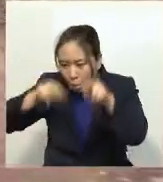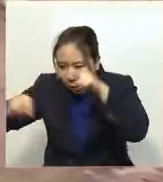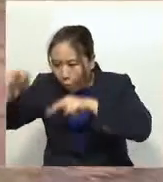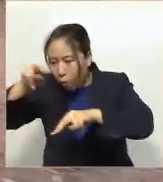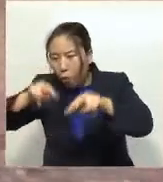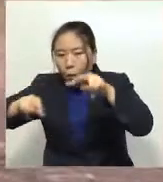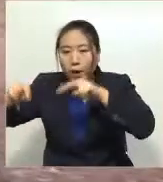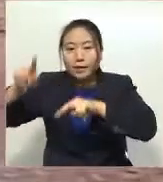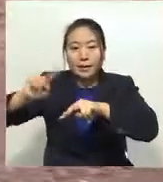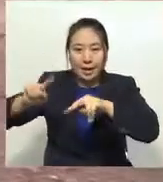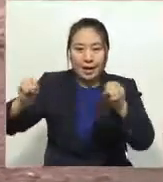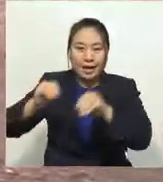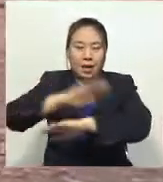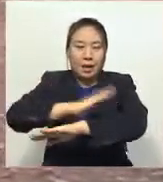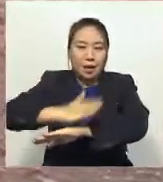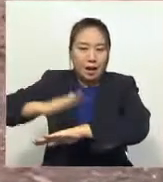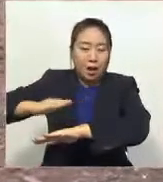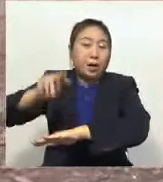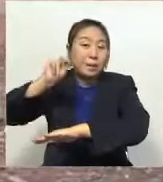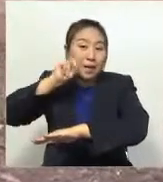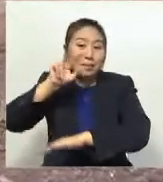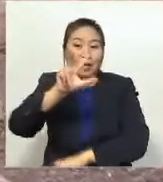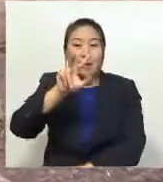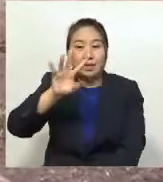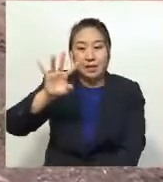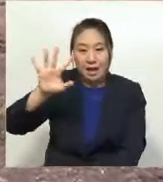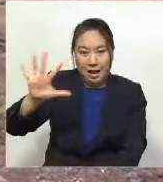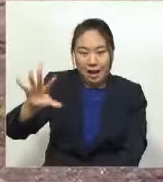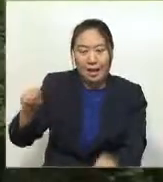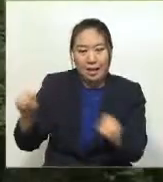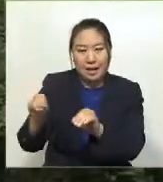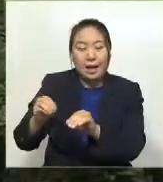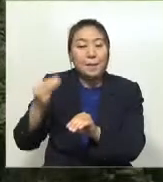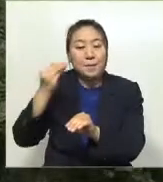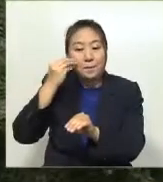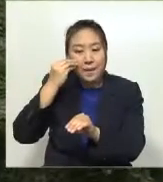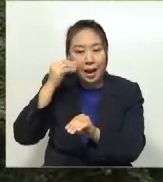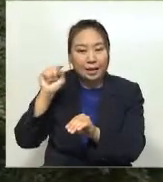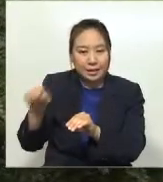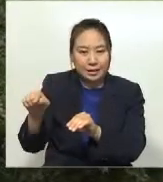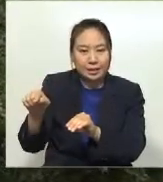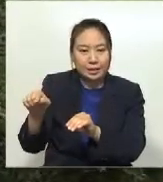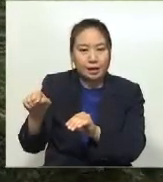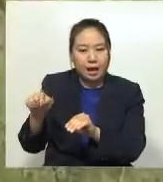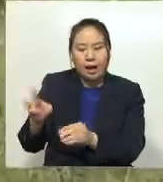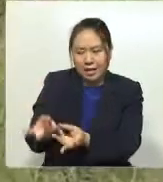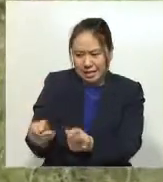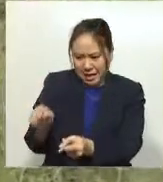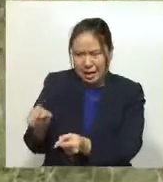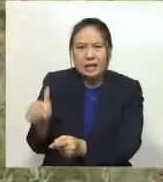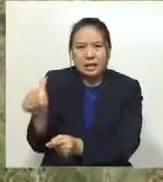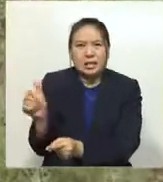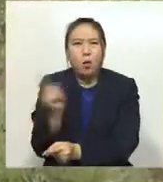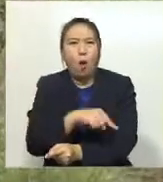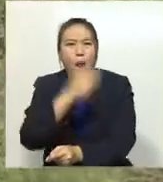ที่บริเวณเนินเขาลุ่มน้ำ345ที่อยู่ใกล้กับหมู่บ้านบ้านนาหลุมค่ะพื้นที่ดังกล่าวก็ถือว่ามีความเหมาะสมมากกว่านะ